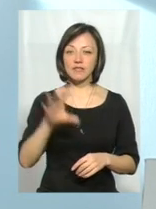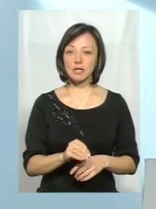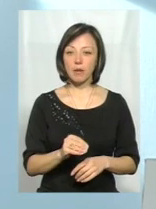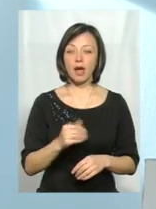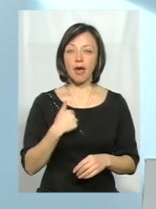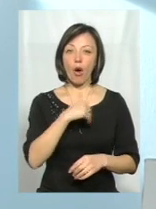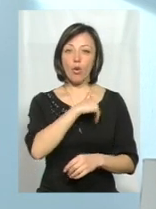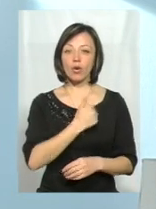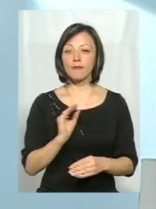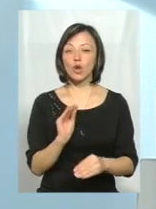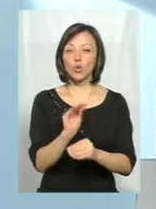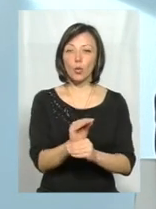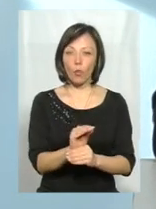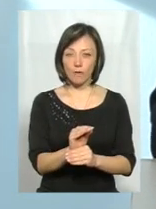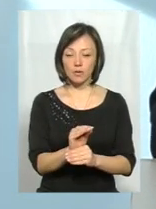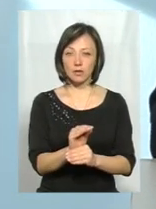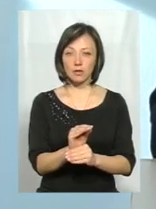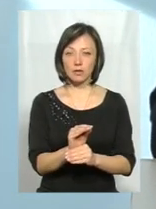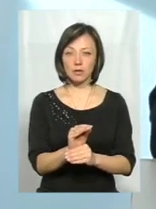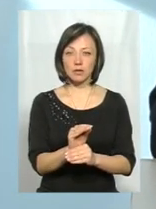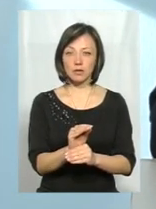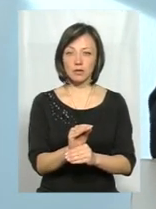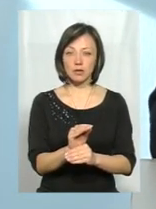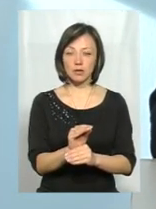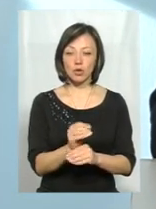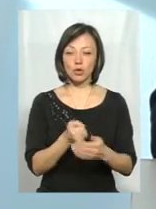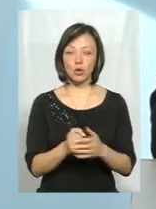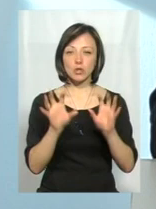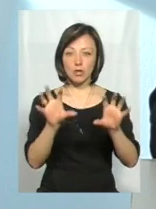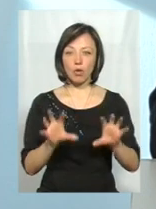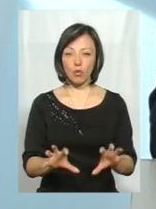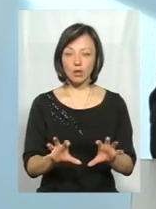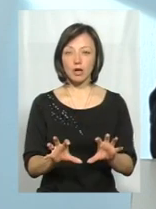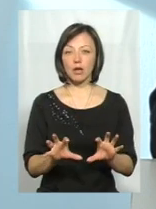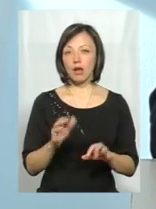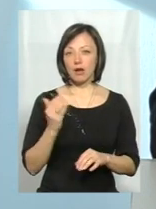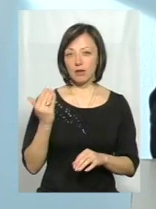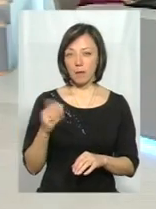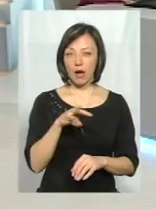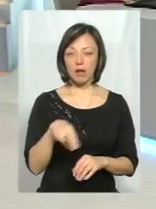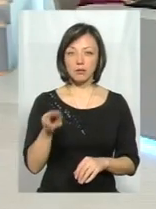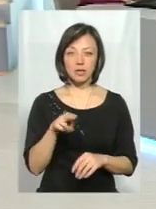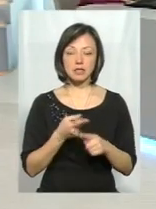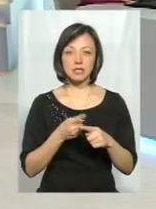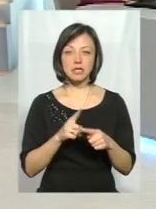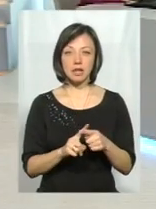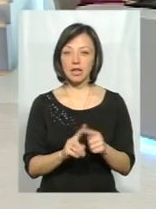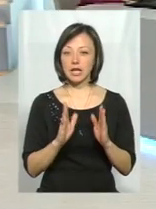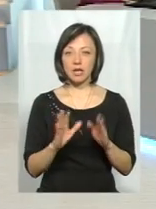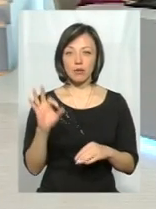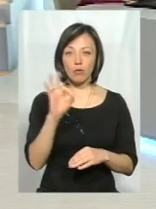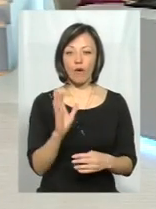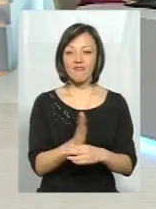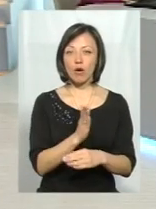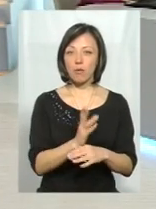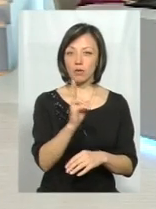хотів би ще доповнити до закону і до сказаного Михайла Дмитровича, це мова йде не тільки про